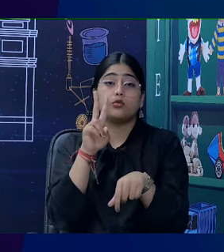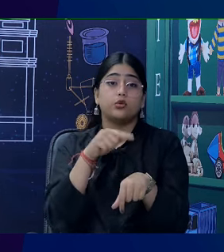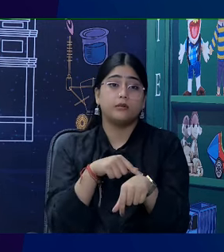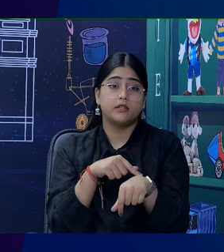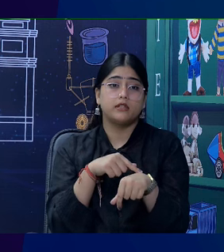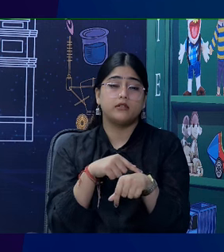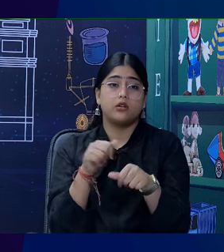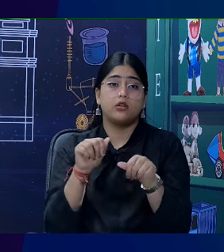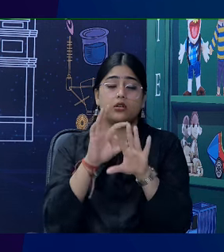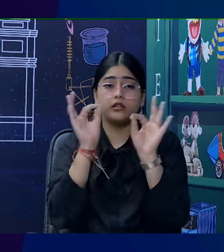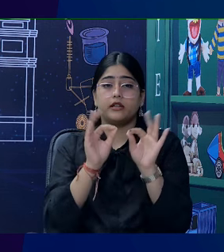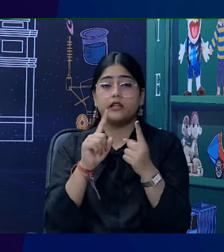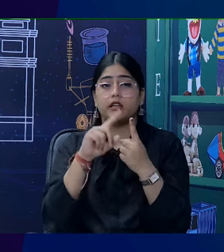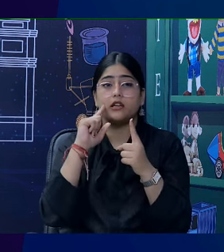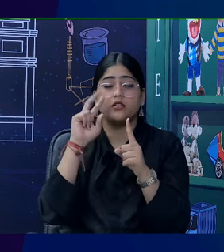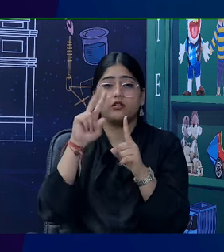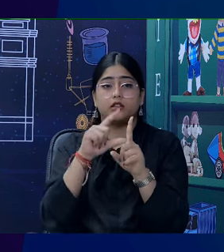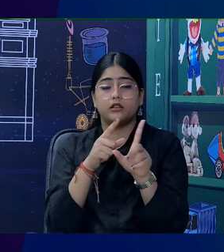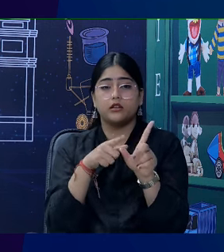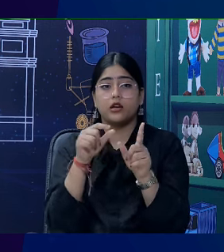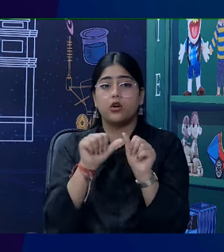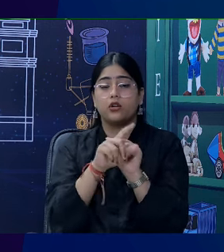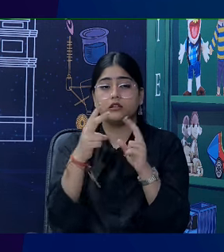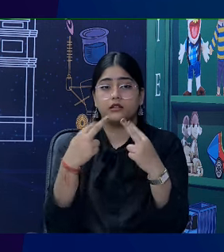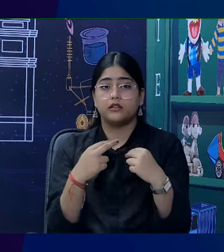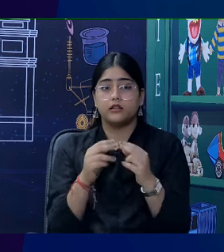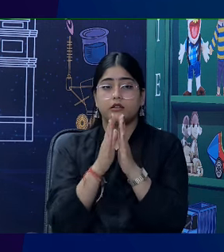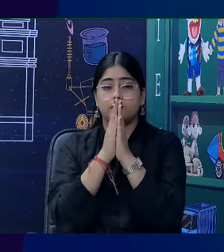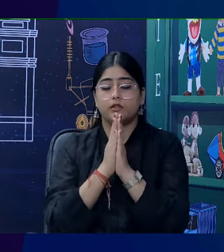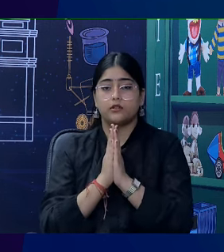चैनल्स के साथ आप देखते रहिए हमारे तमाम कार्यक्रम